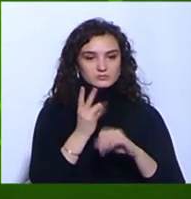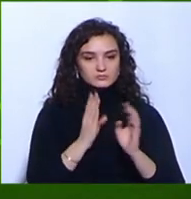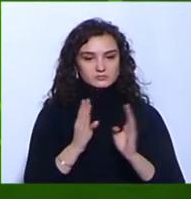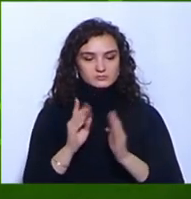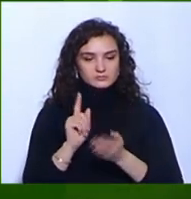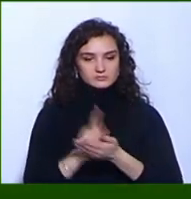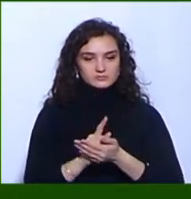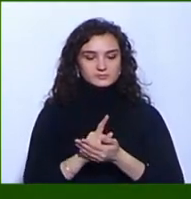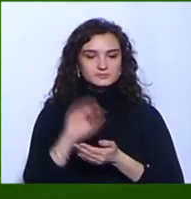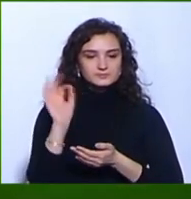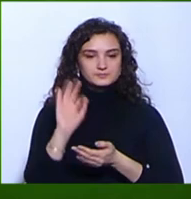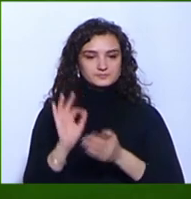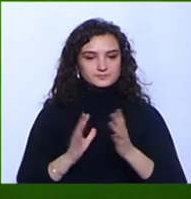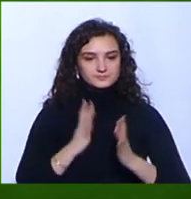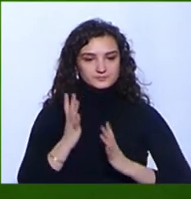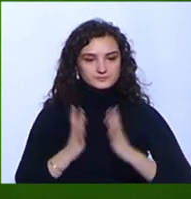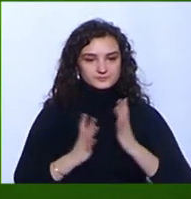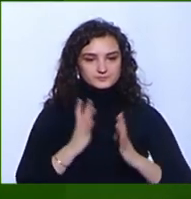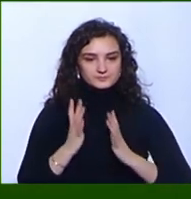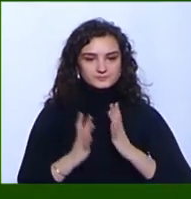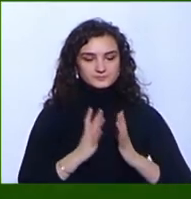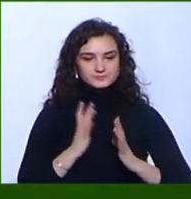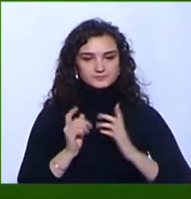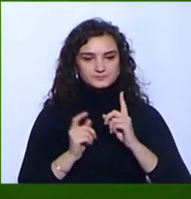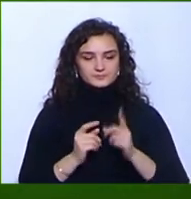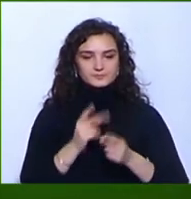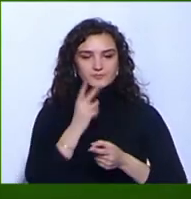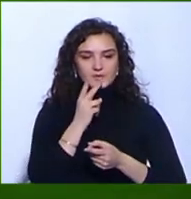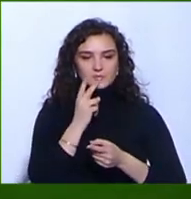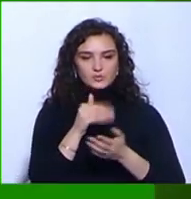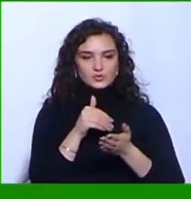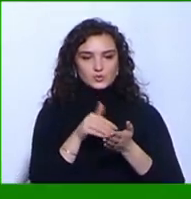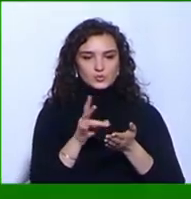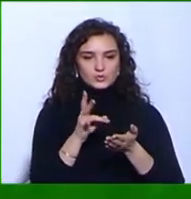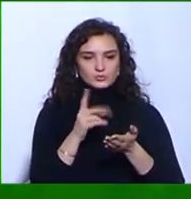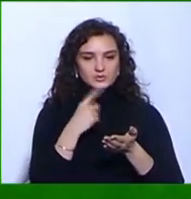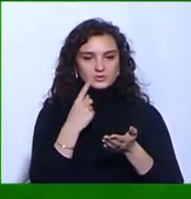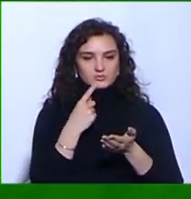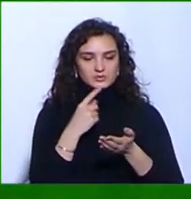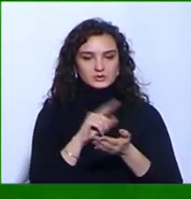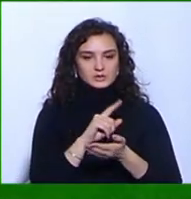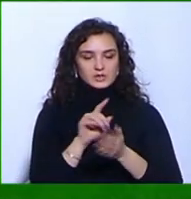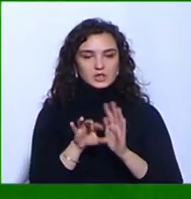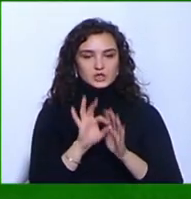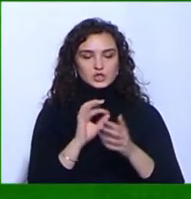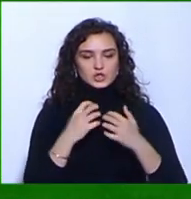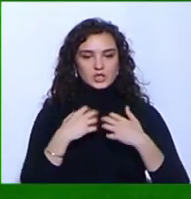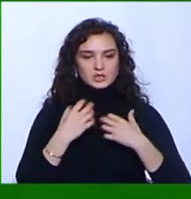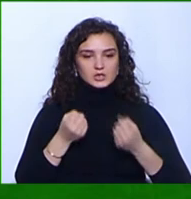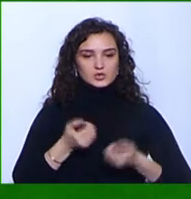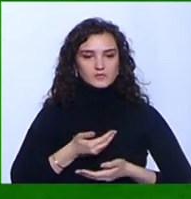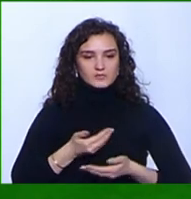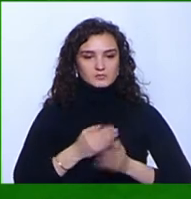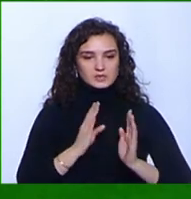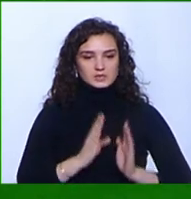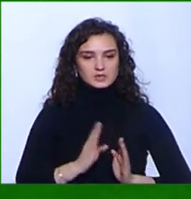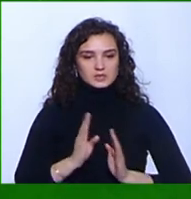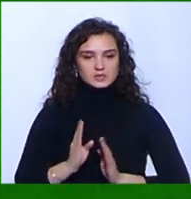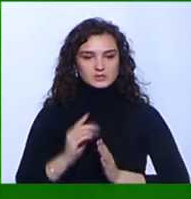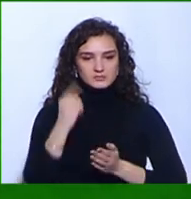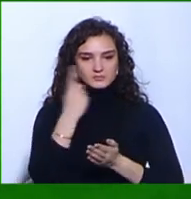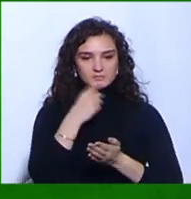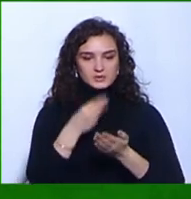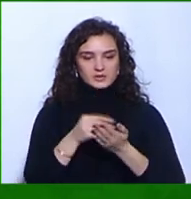კვებით, რეგულარული ფიზიკური აქტივობით, თამბაქოზე უარის თქმით. აირჩიე ჯანსაღი ცხოვრების